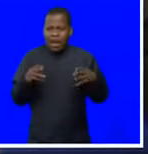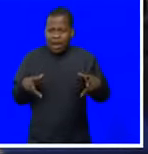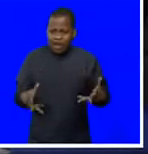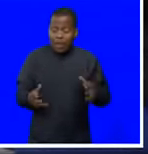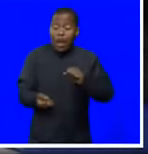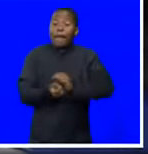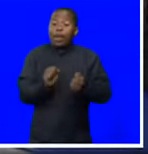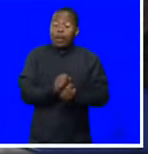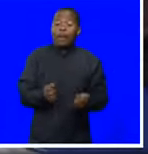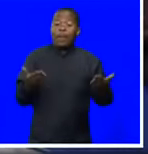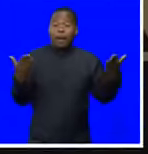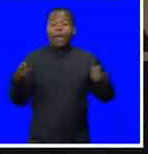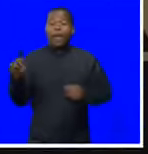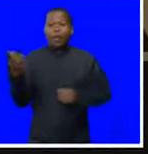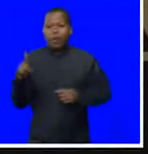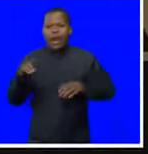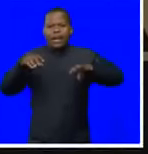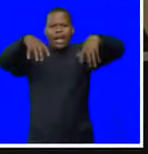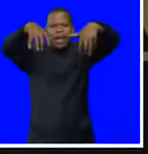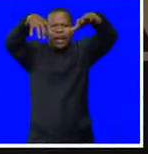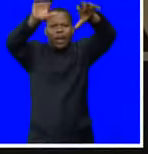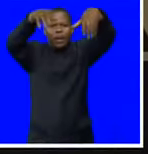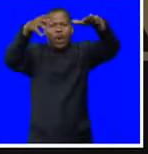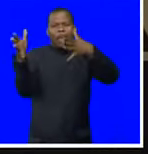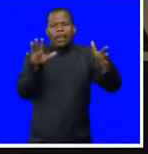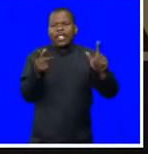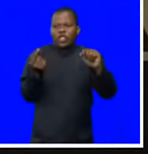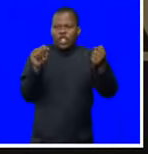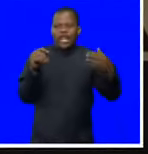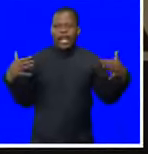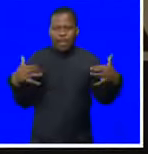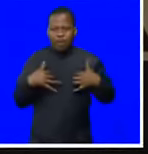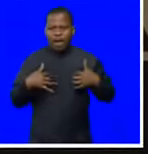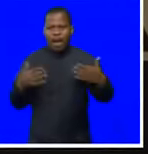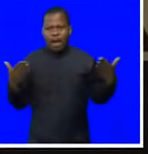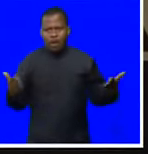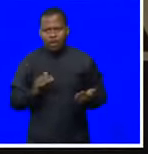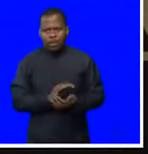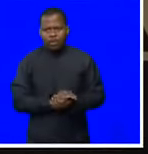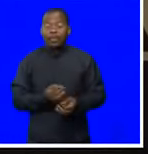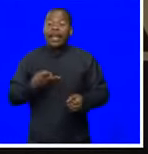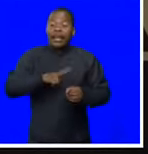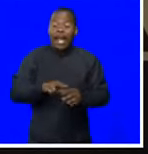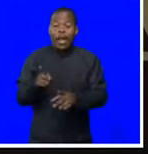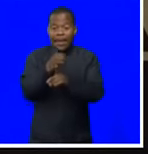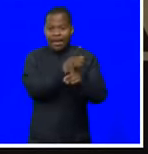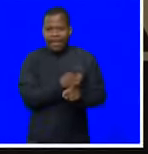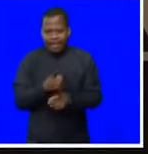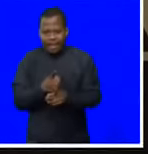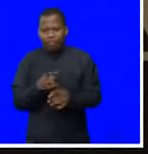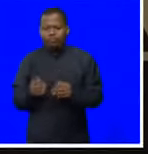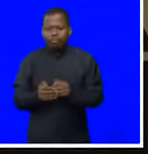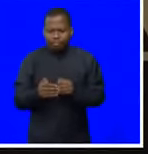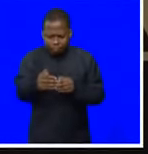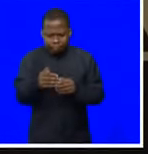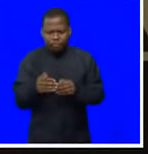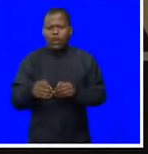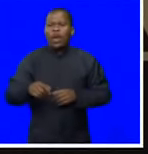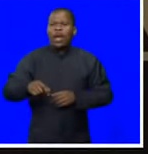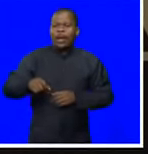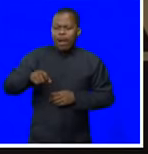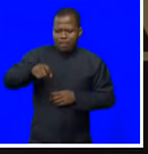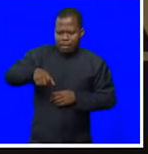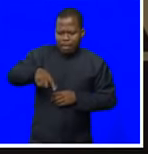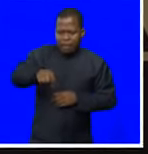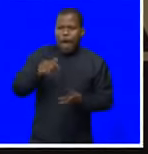nakuguquguquka kwesimo selitulu. Ayida onke intanyelo nakonke konstane nje ukuthi embili siyapi nokuthi